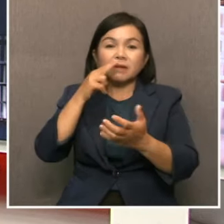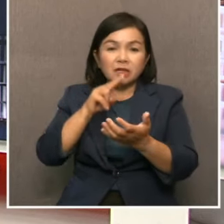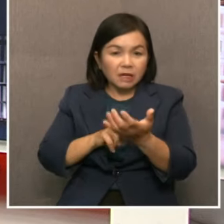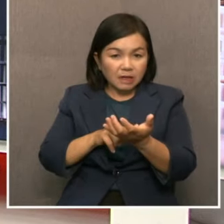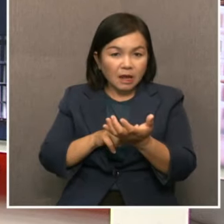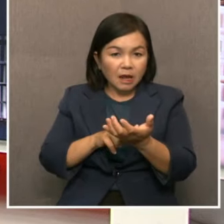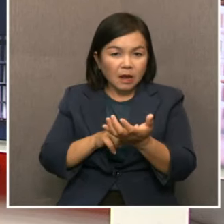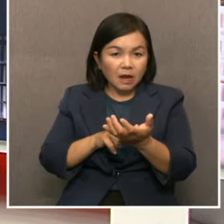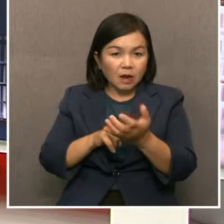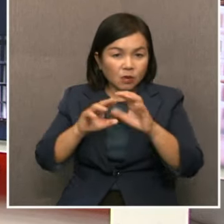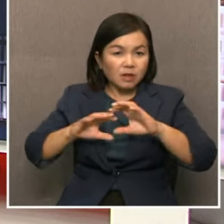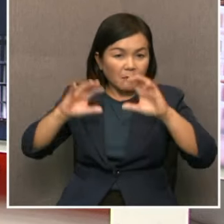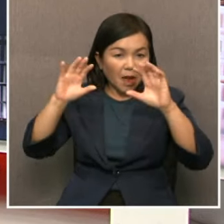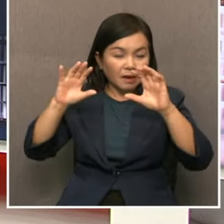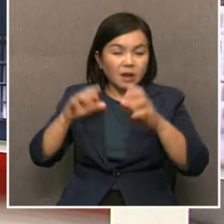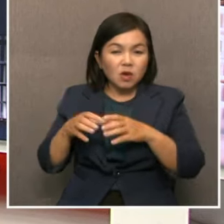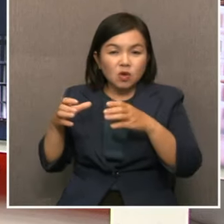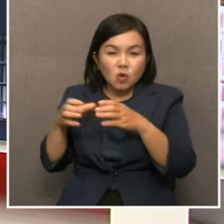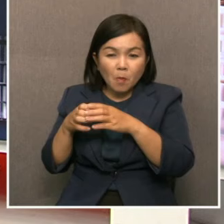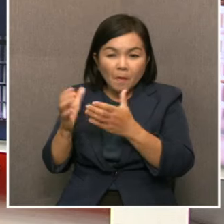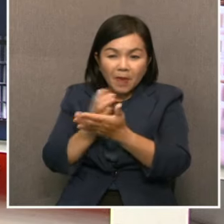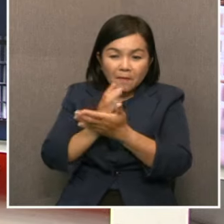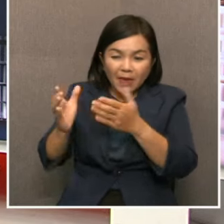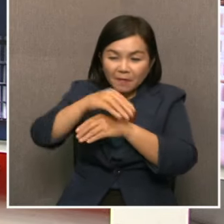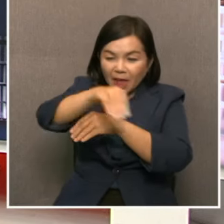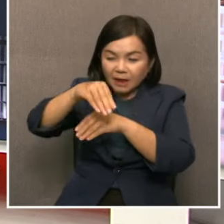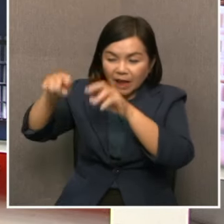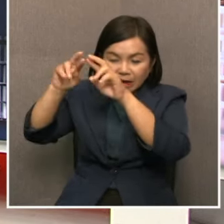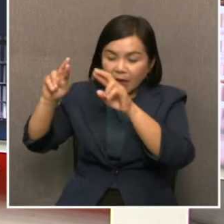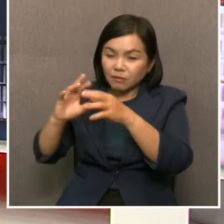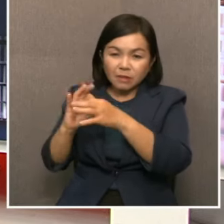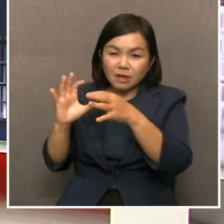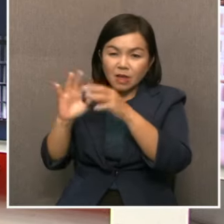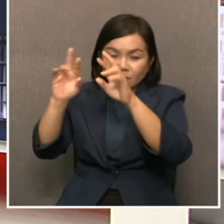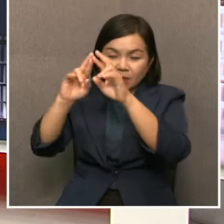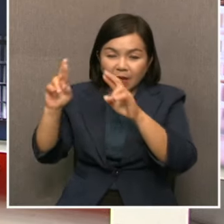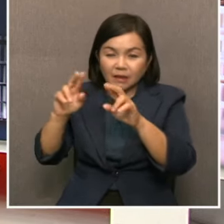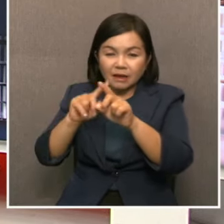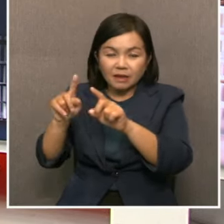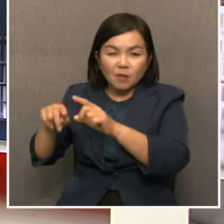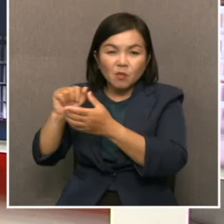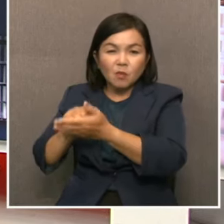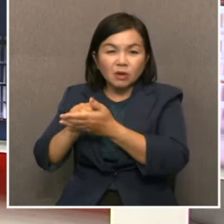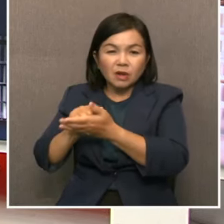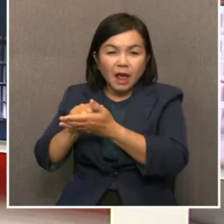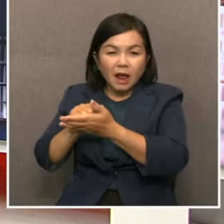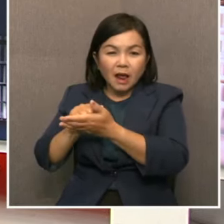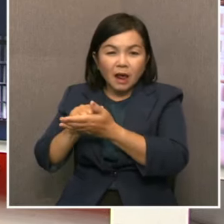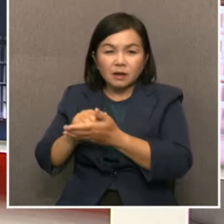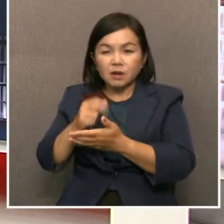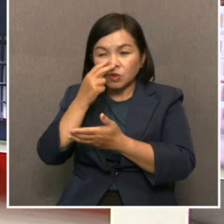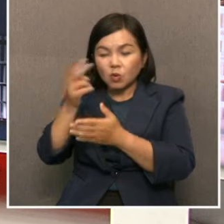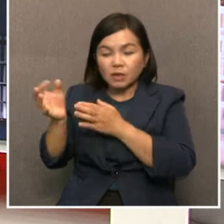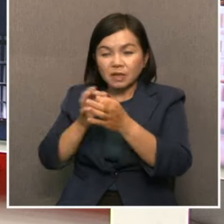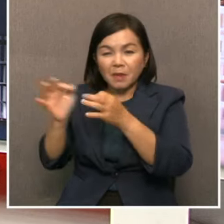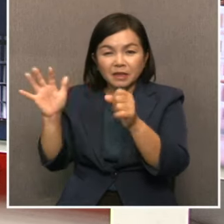ะคะยกเว้นกลุ่มไปรษณีย์ที่เป็นร้านของเอกชนนะคะแล้วก็ยังมีร้านค้าที่ให้บริการที่อาจจะไม่ได้ให้ข้อมูลในส่วน